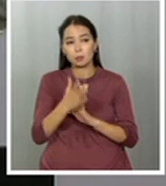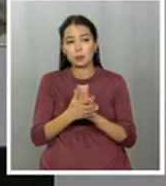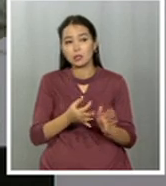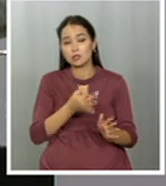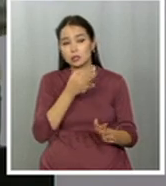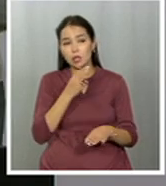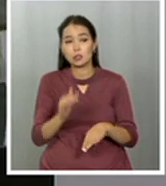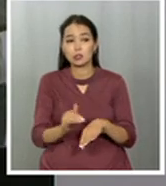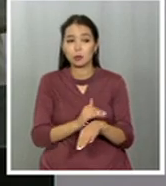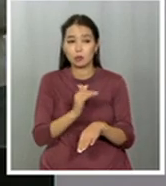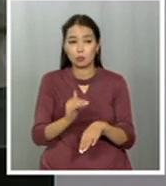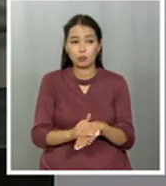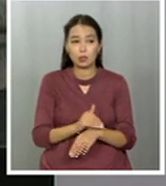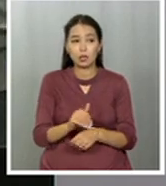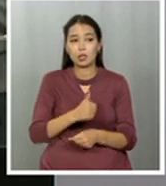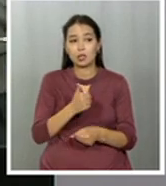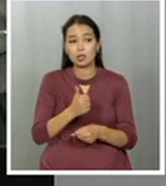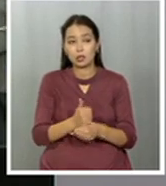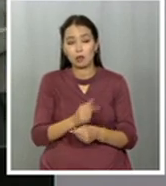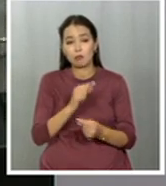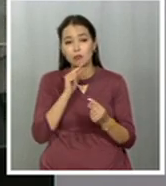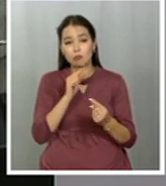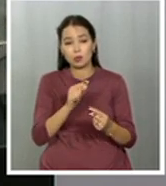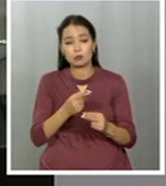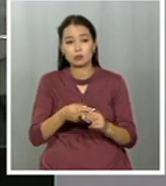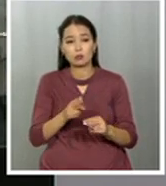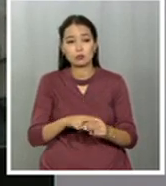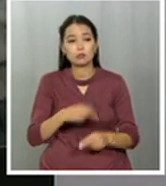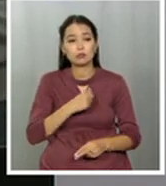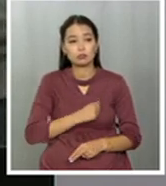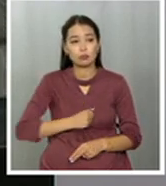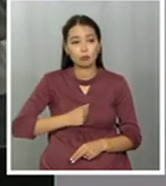– добро, главное противоречие – зло.